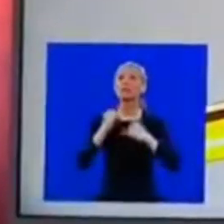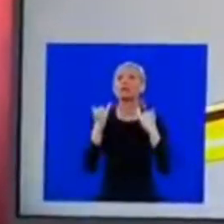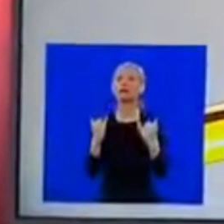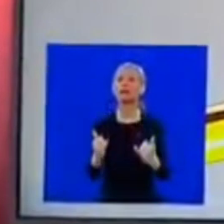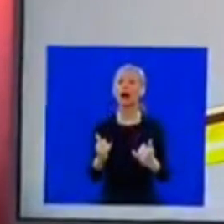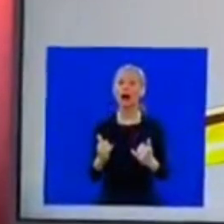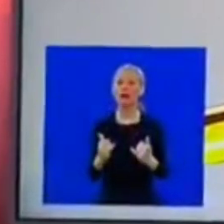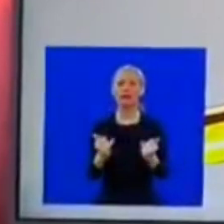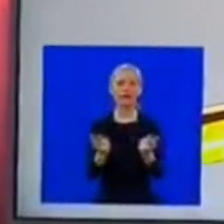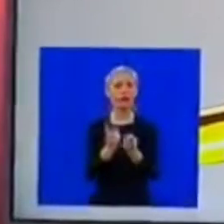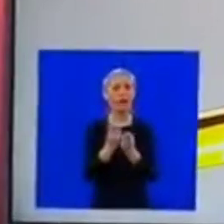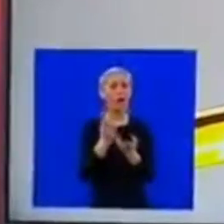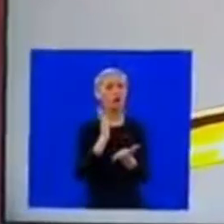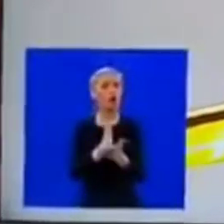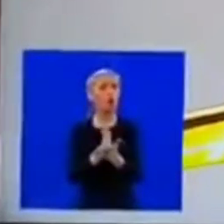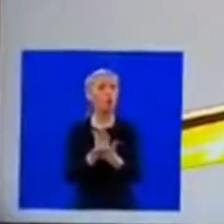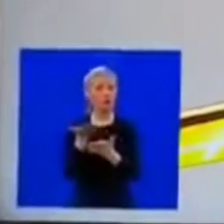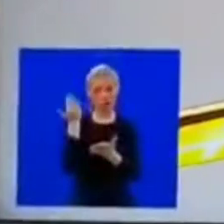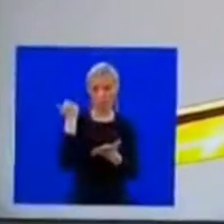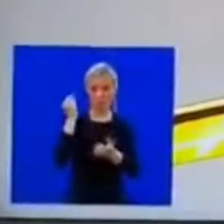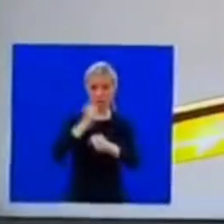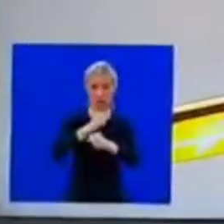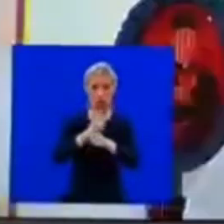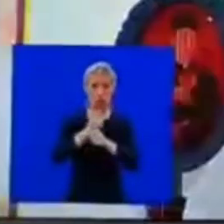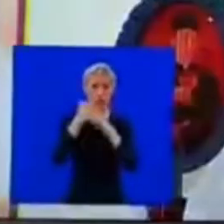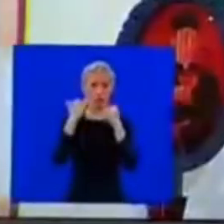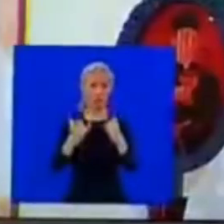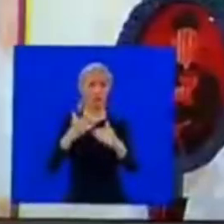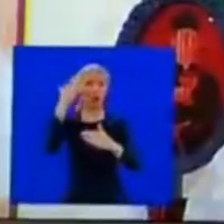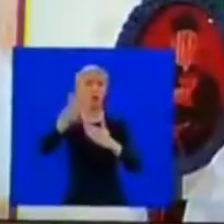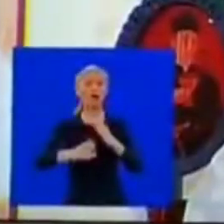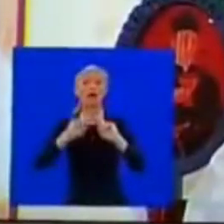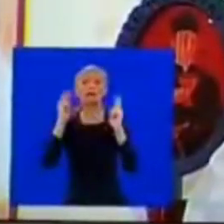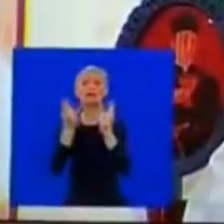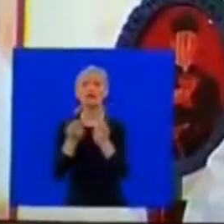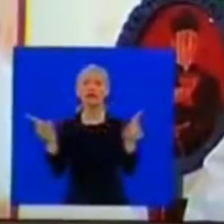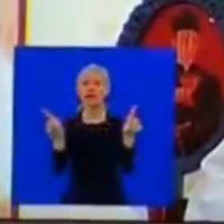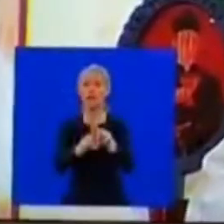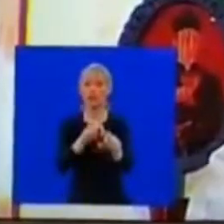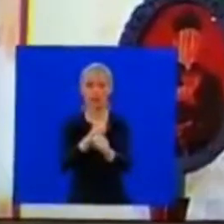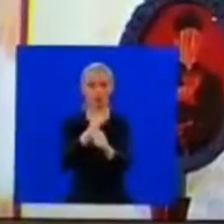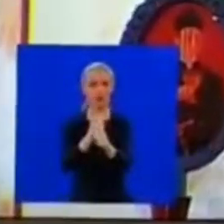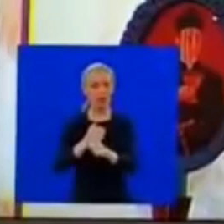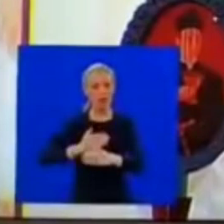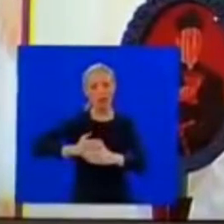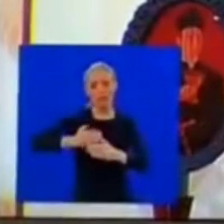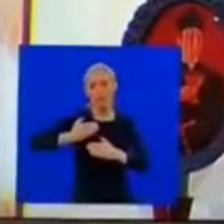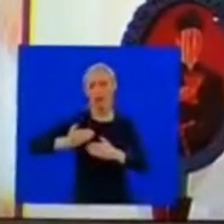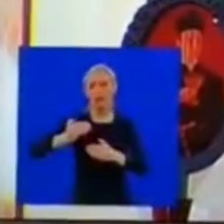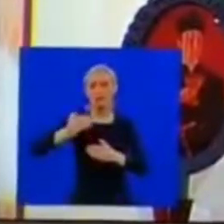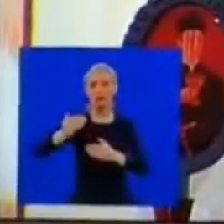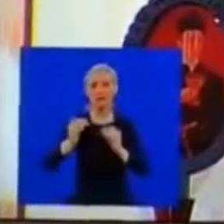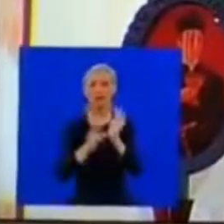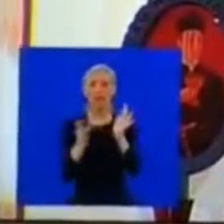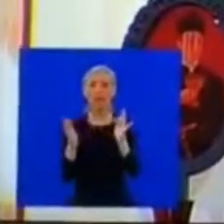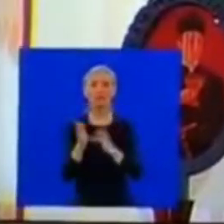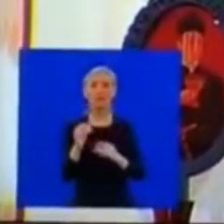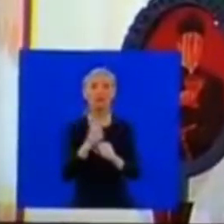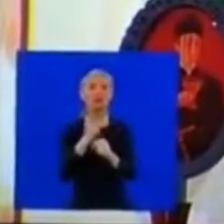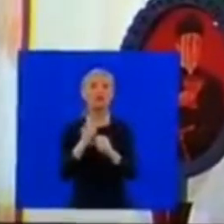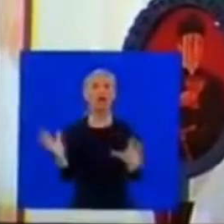danas, kao što uvijek to činila i kao što će činiti do konca svijeta, nastavlja Isusovo djelo spasenja.